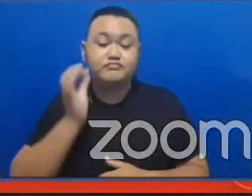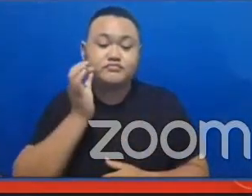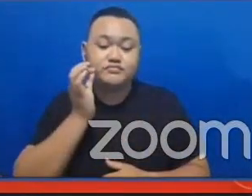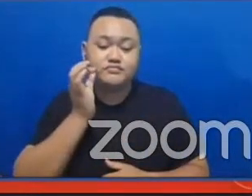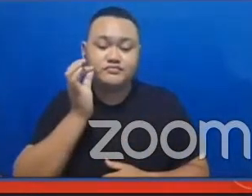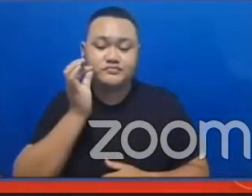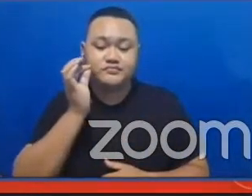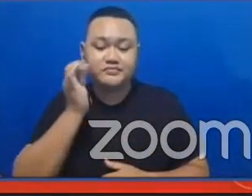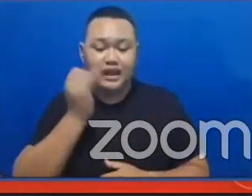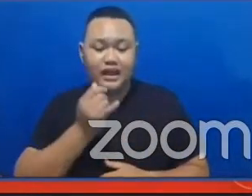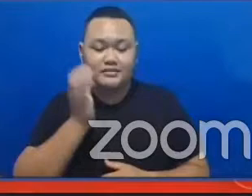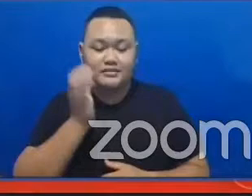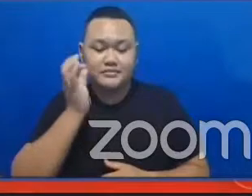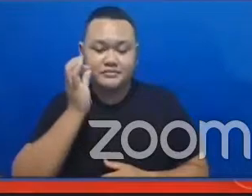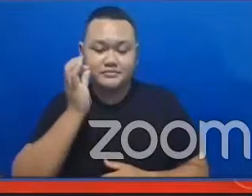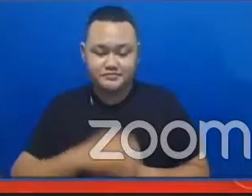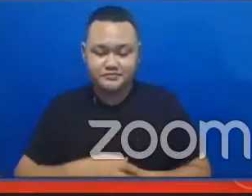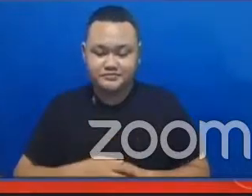Salah. Oh.